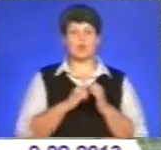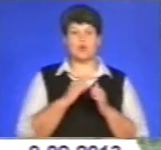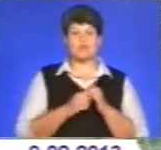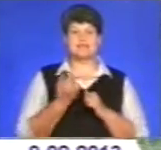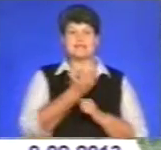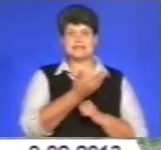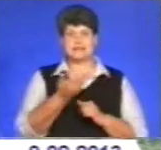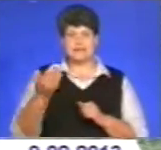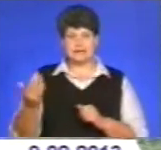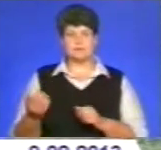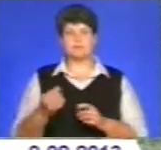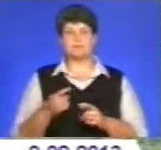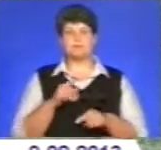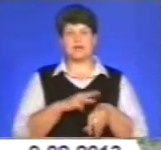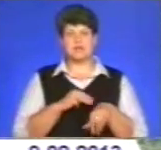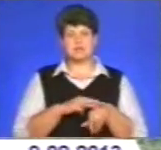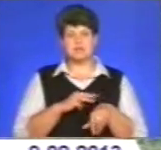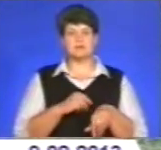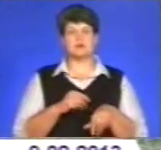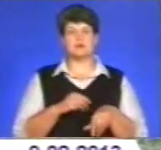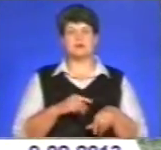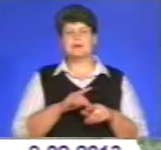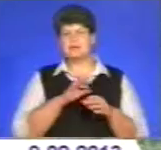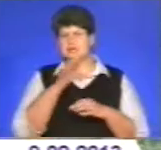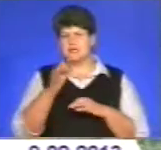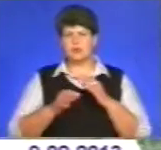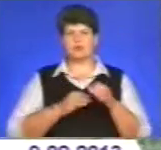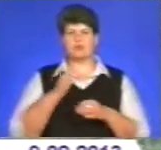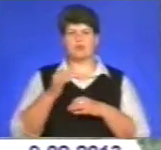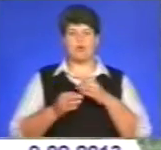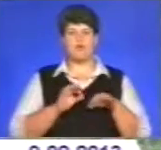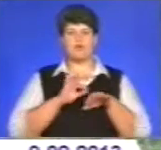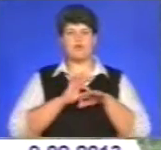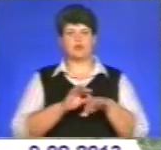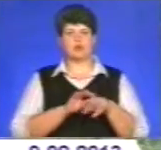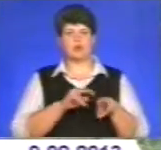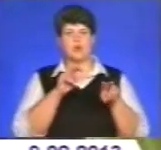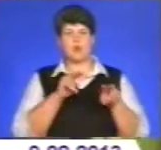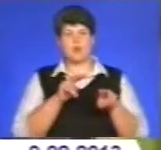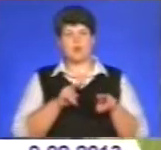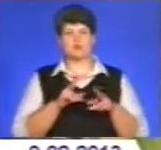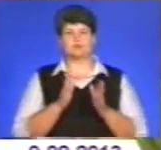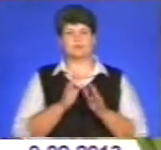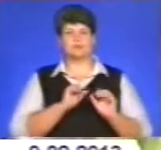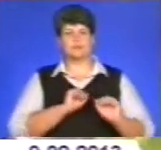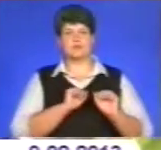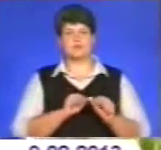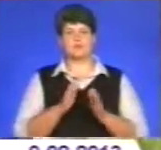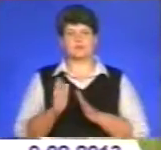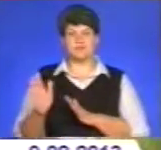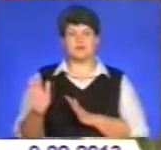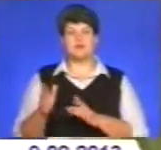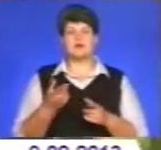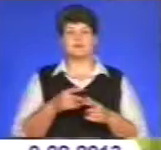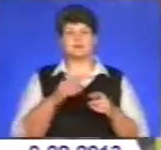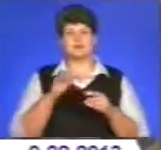них працівники міліції цілодобово проводили охорону громадського порядку. Керівники табору подякували міліціонерам